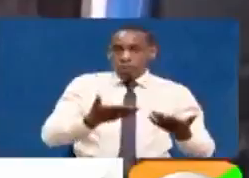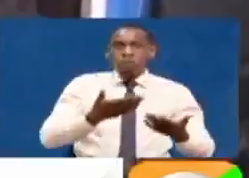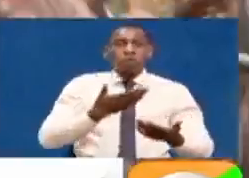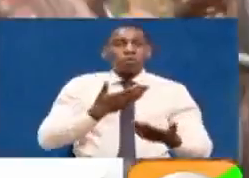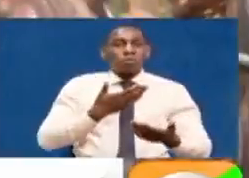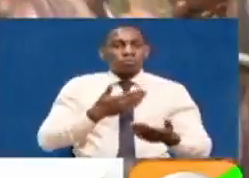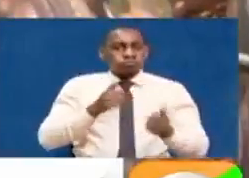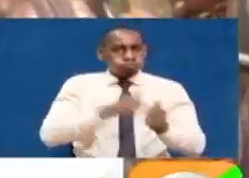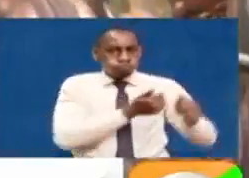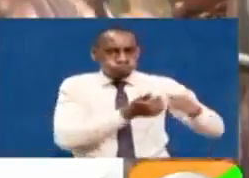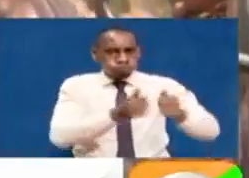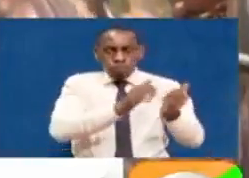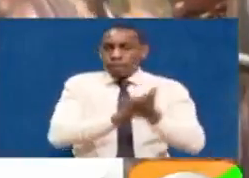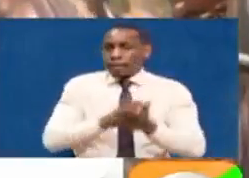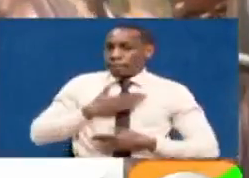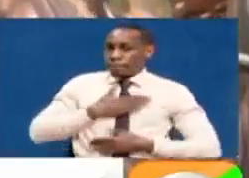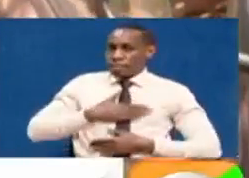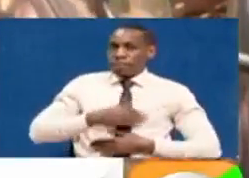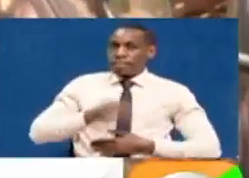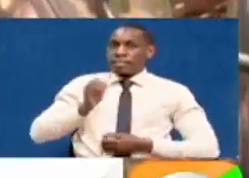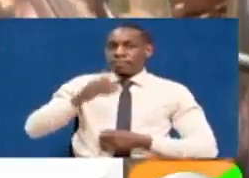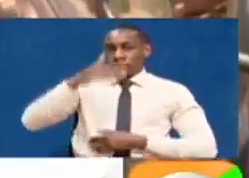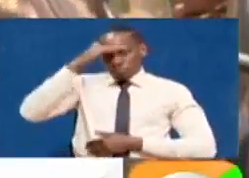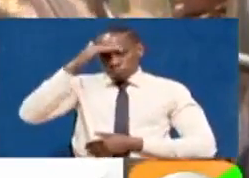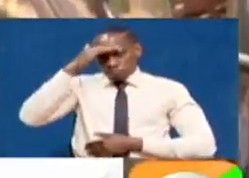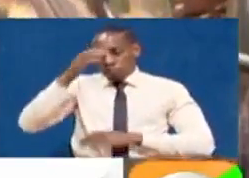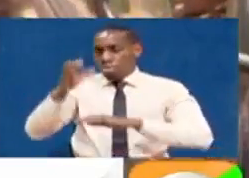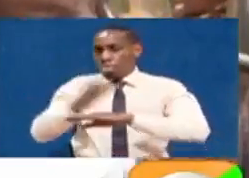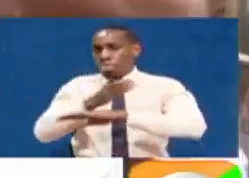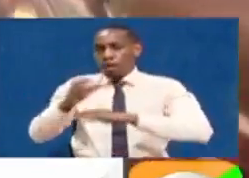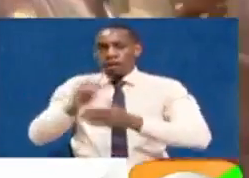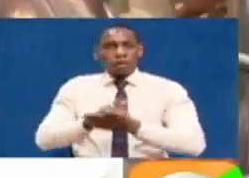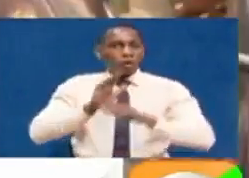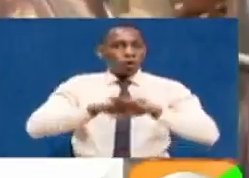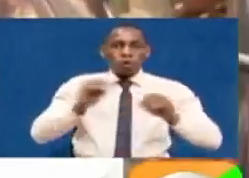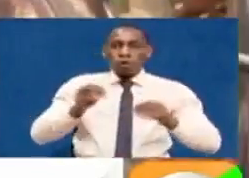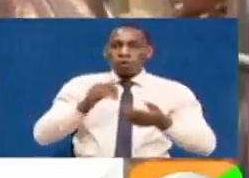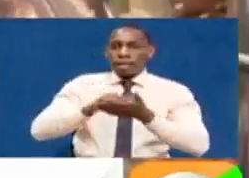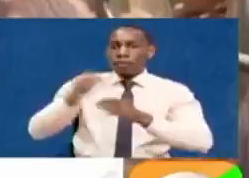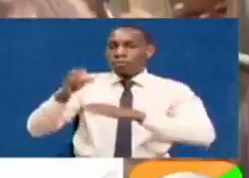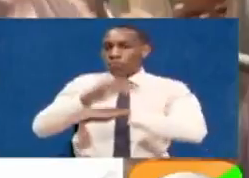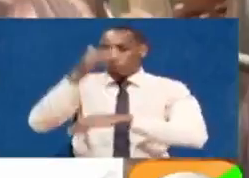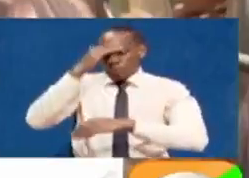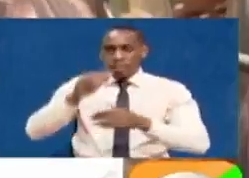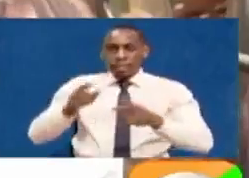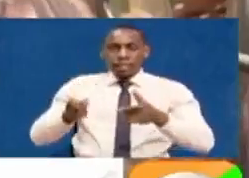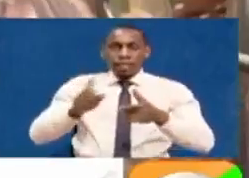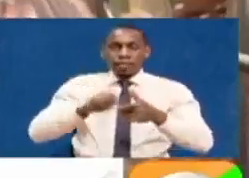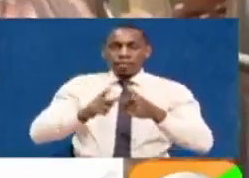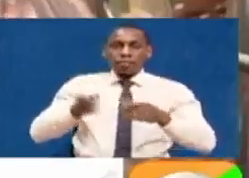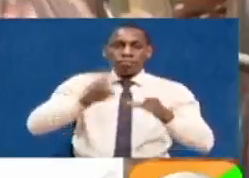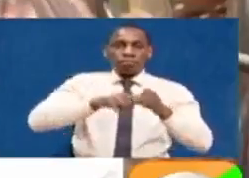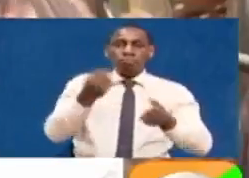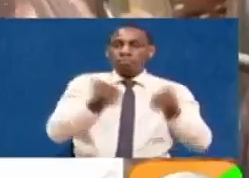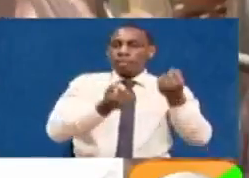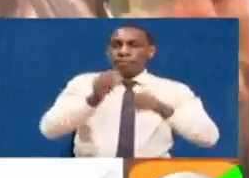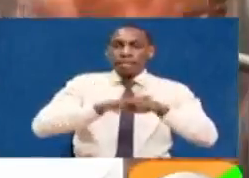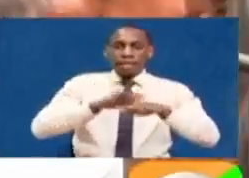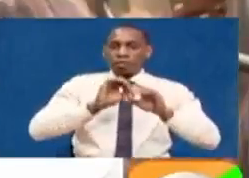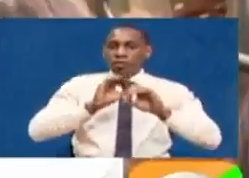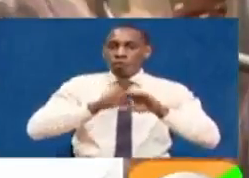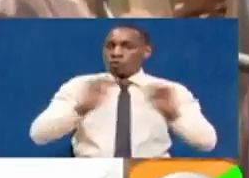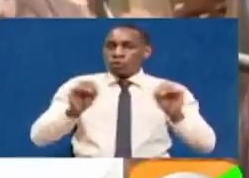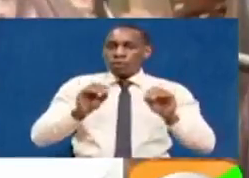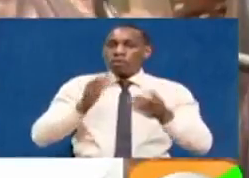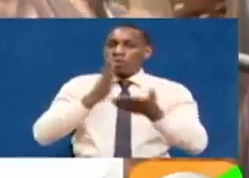tuko tunaulizana. Tafadhali hata kama unaenda kukunywa tafadhali. Hakuna haja uende ukunywe then you drive gari. Achana na gari. Sababu huyu mtu